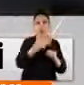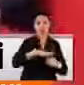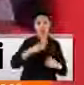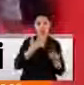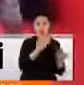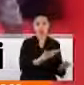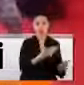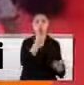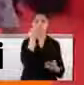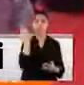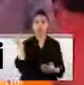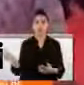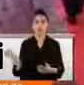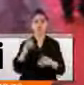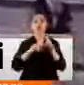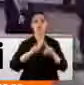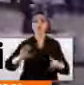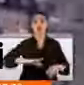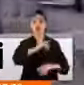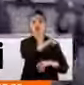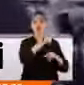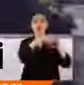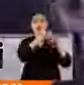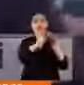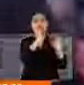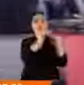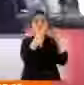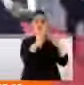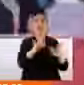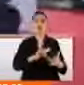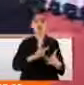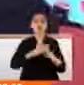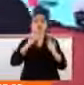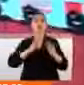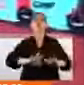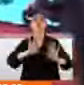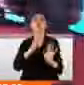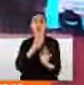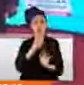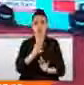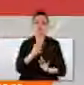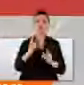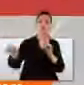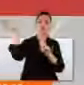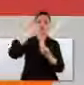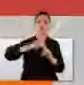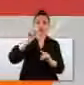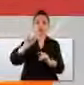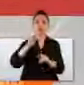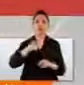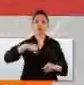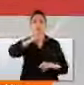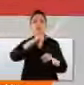arzusundadır. Bahçeli, Kılıçdaroğlu'nun HDP'ye zırh olması hukuki süreci durduramayacak dedi ve ekledi. Biz